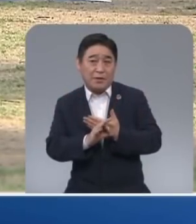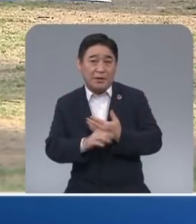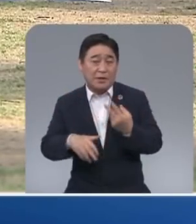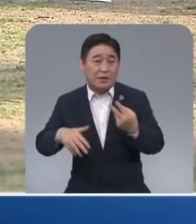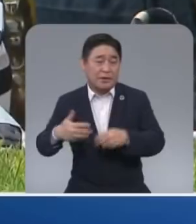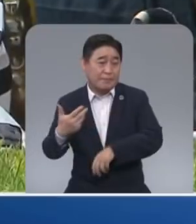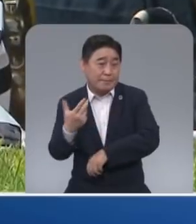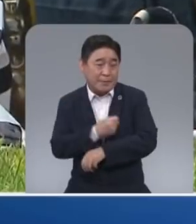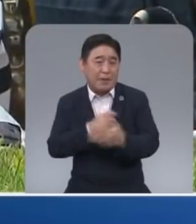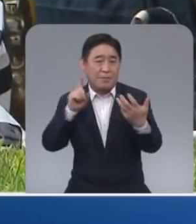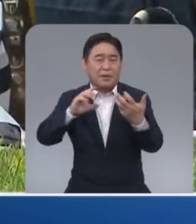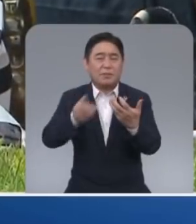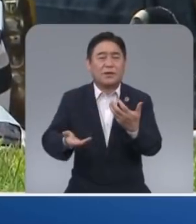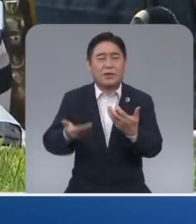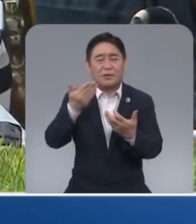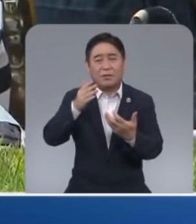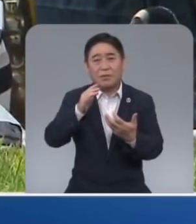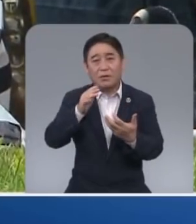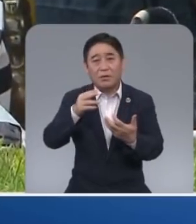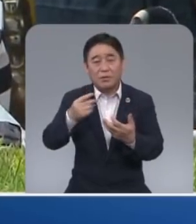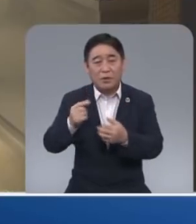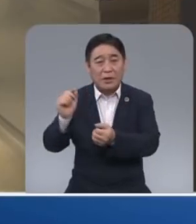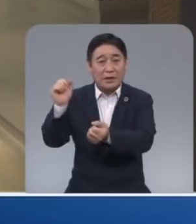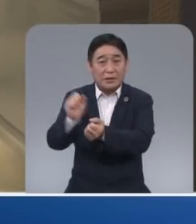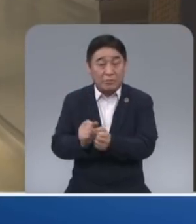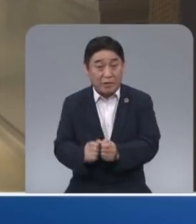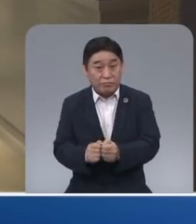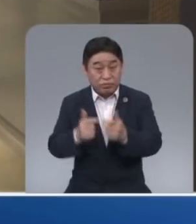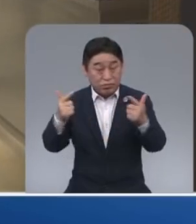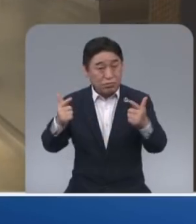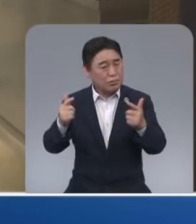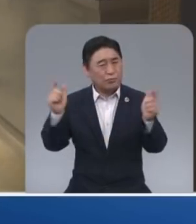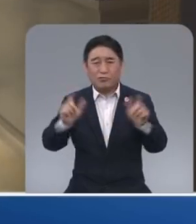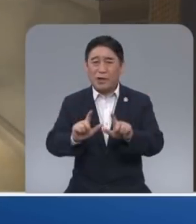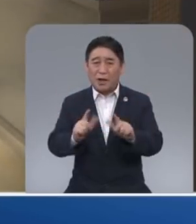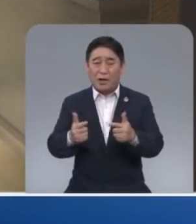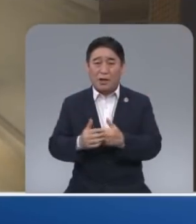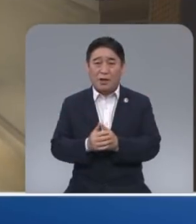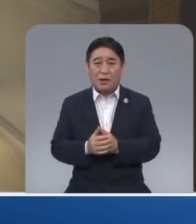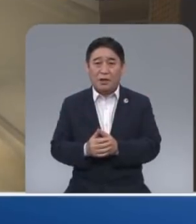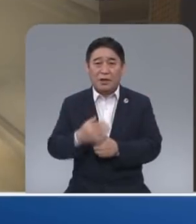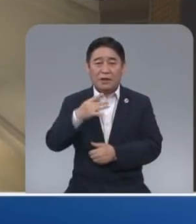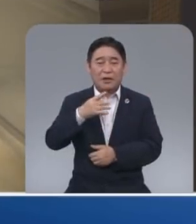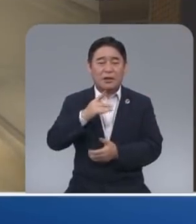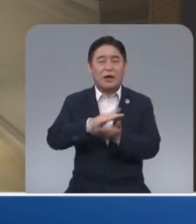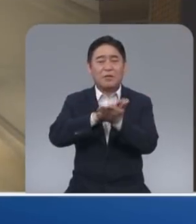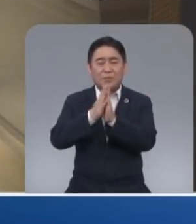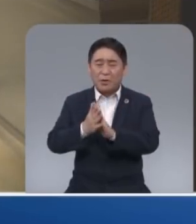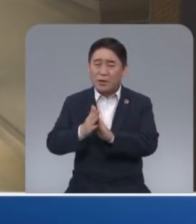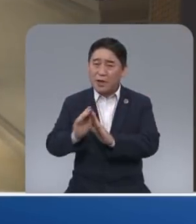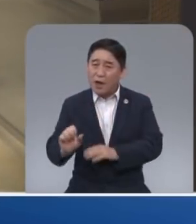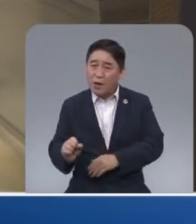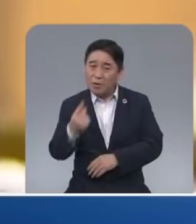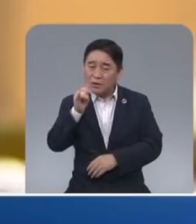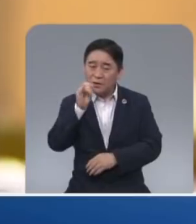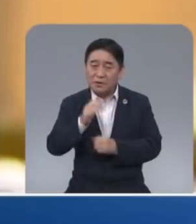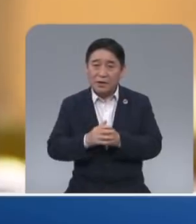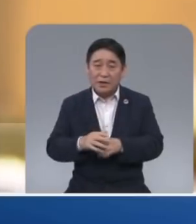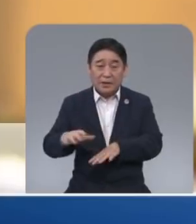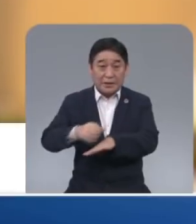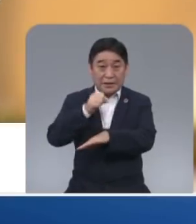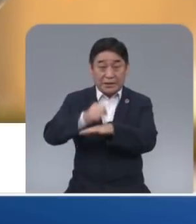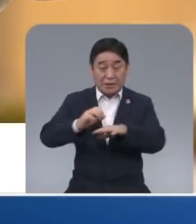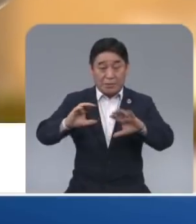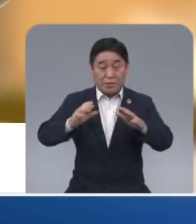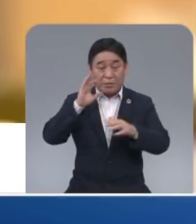완료율이 80%를 넘어도 확진자가 더 늘었으면 늘었지 줄지가 않습니다. 이 예. 델타 변이의 여파 때문인데요. 싱가포르를